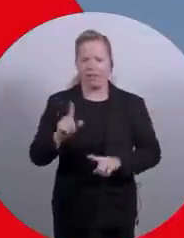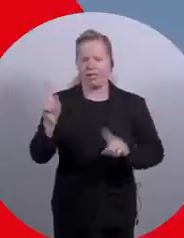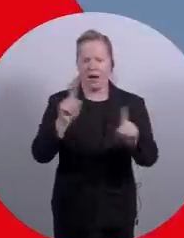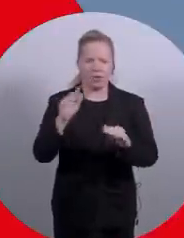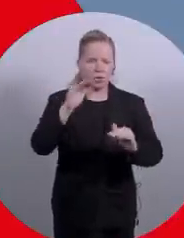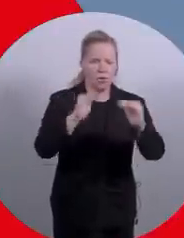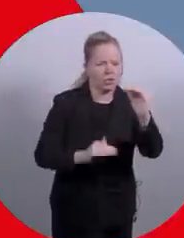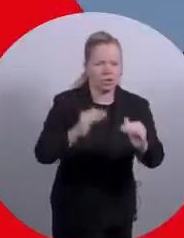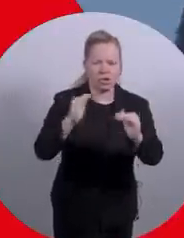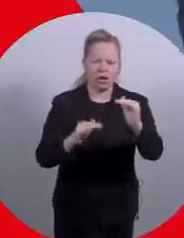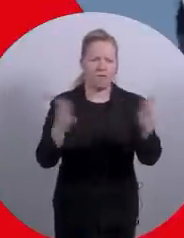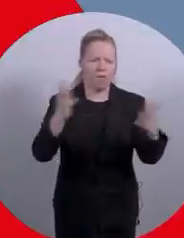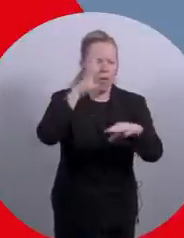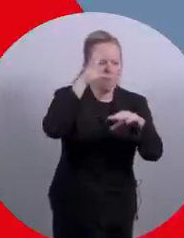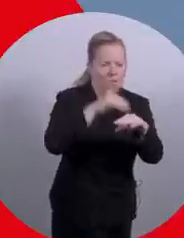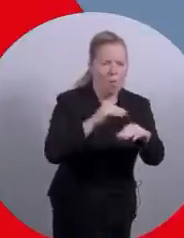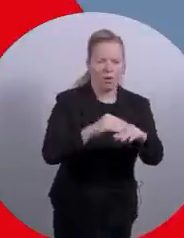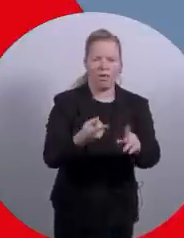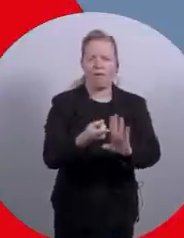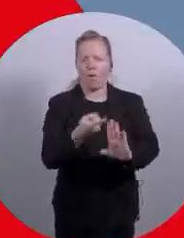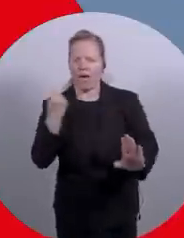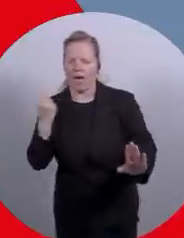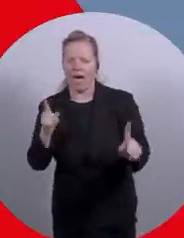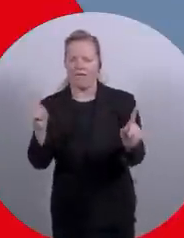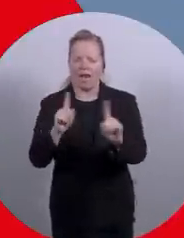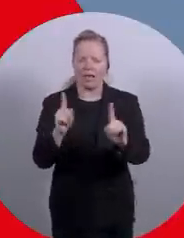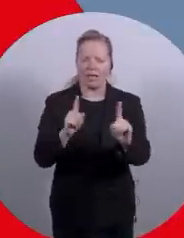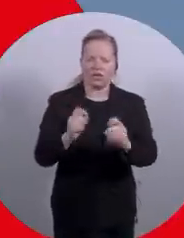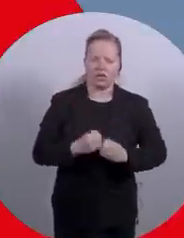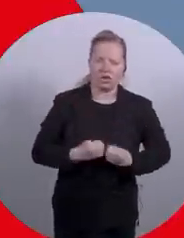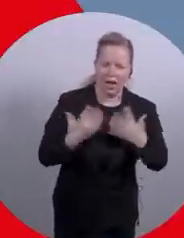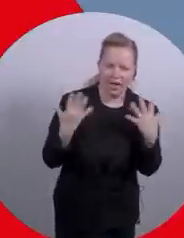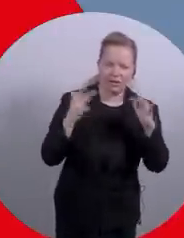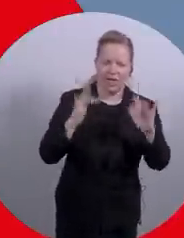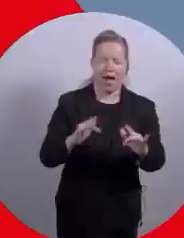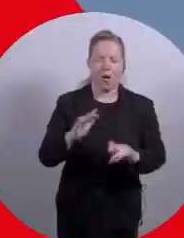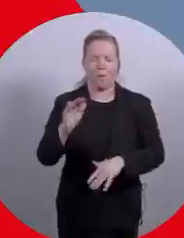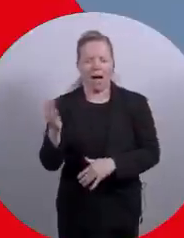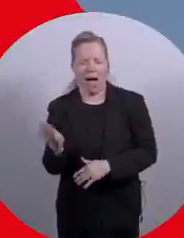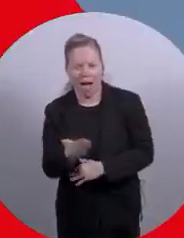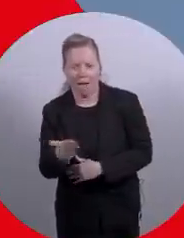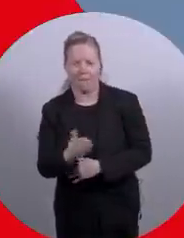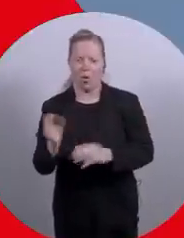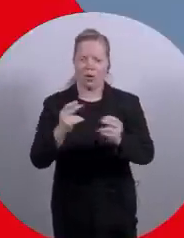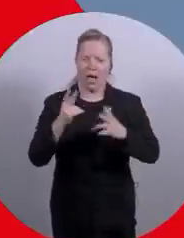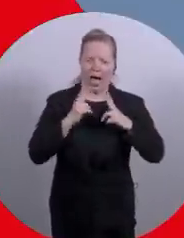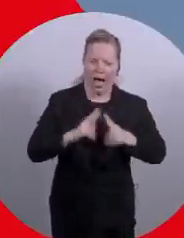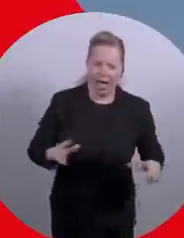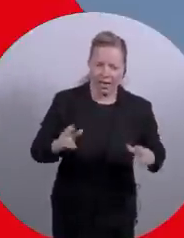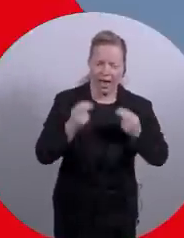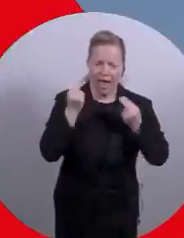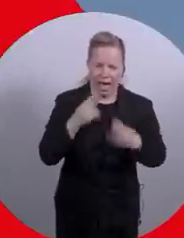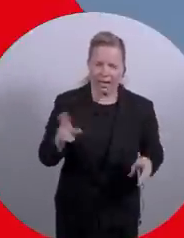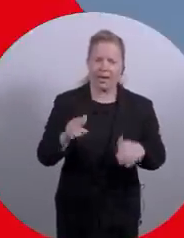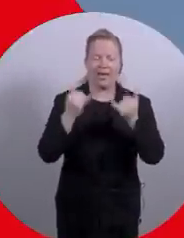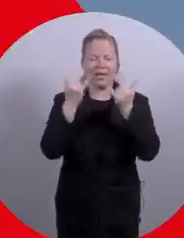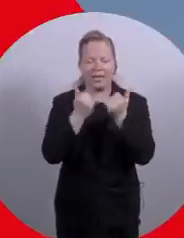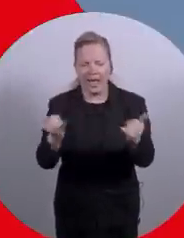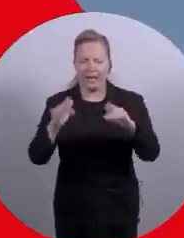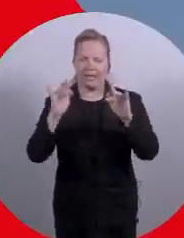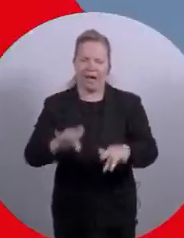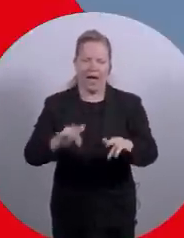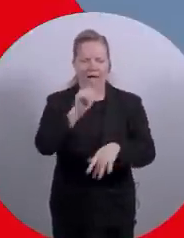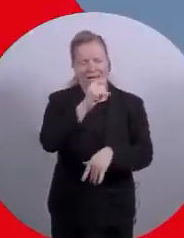wo man herkommt welches Geschlecht man hat ob man arm oder reich ist sondern dass jeder Mensch wertvoll ist und jeder Mensch